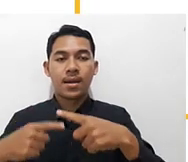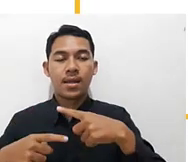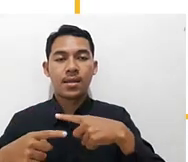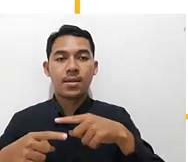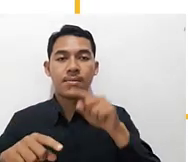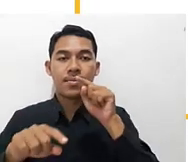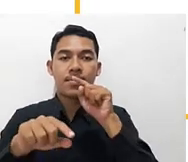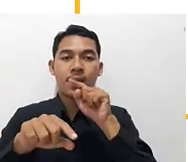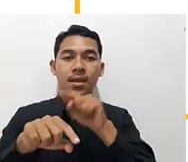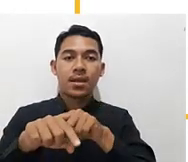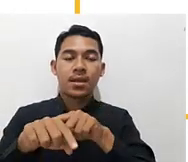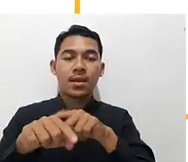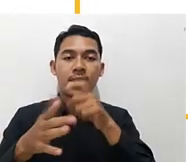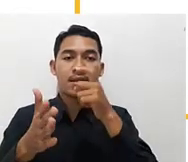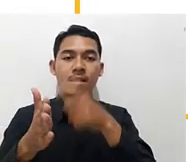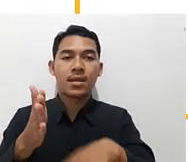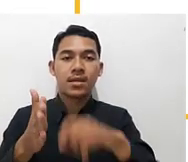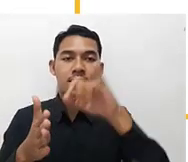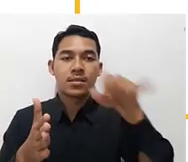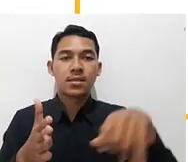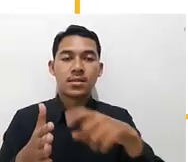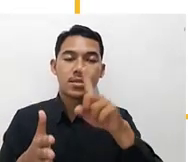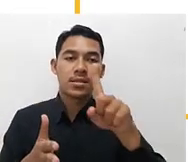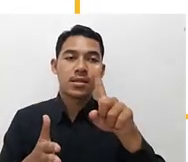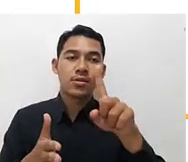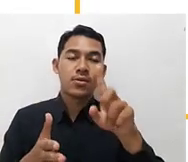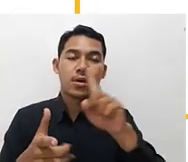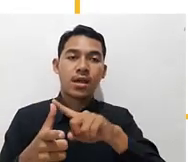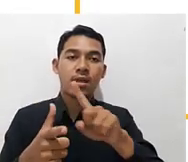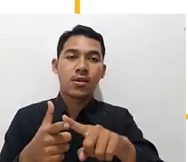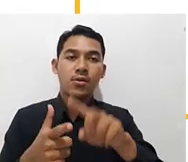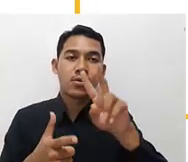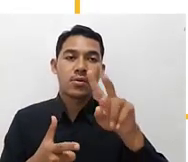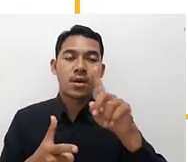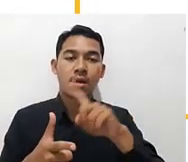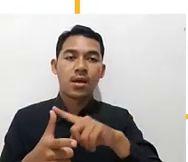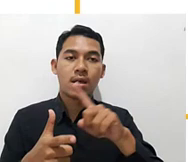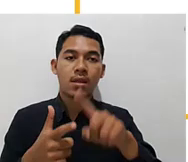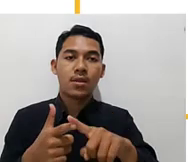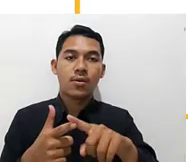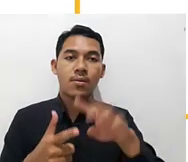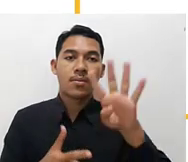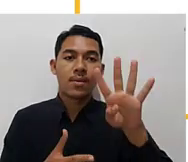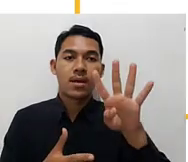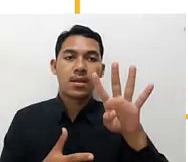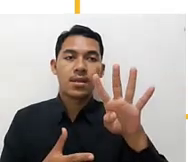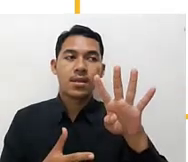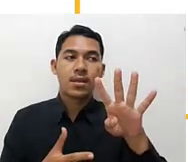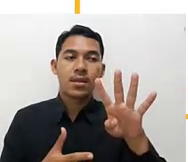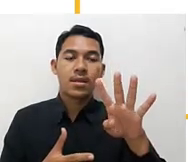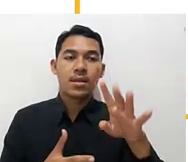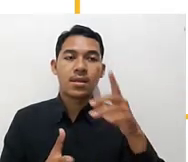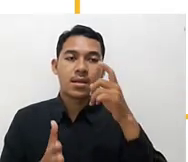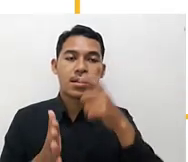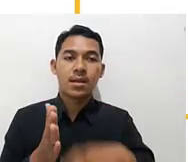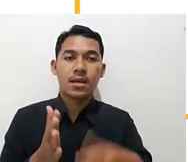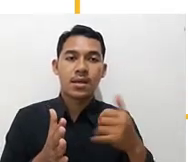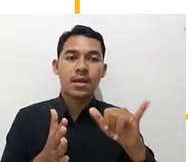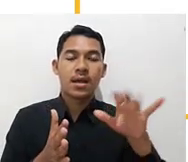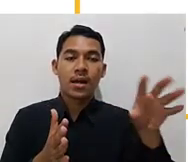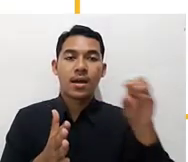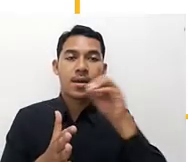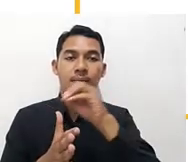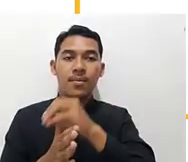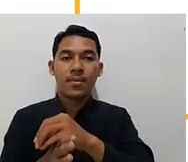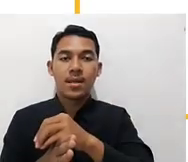kepada nilai J1, kemudian juga pada nilai J2, dan juga pada J4 atau nilai yang mempengaruhi dari